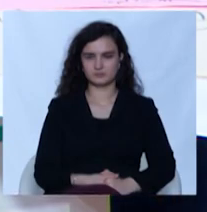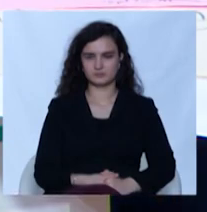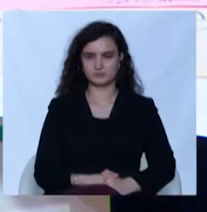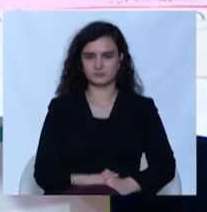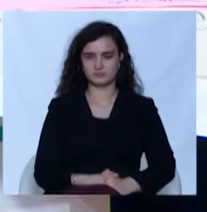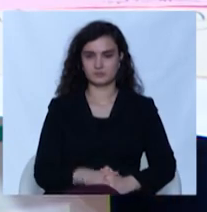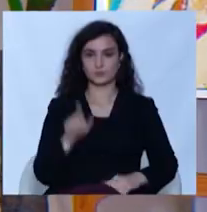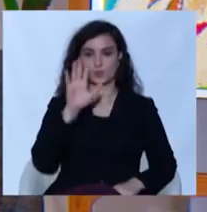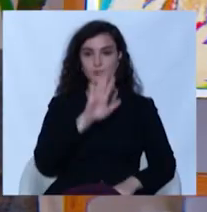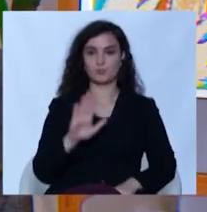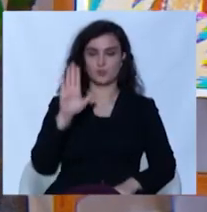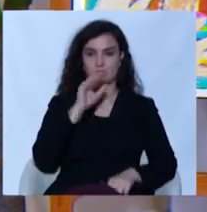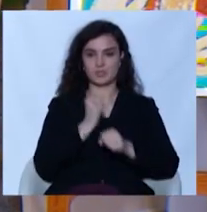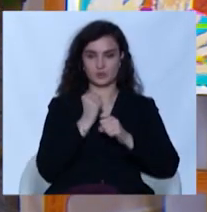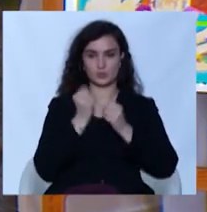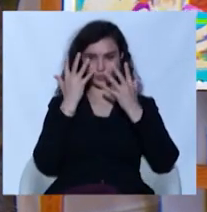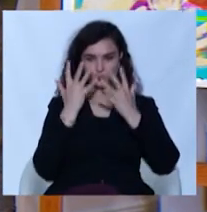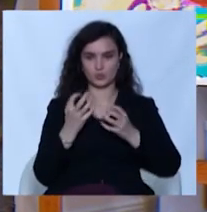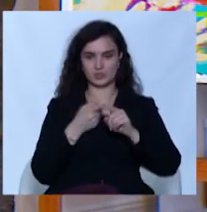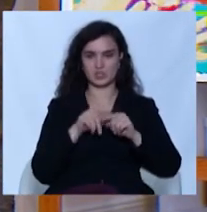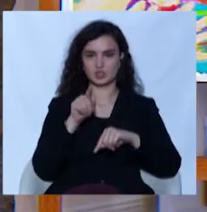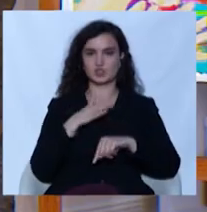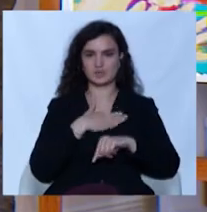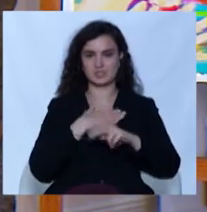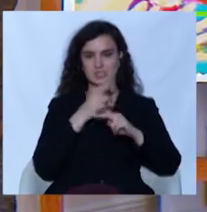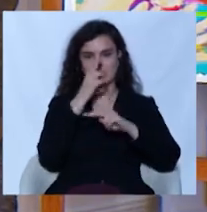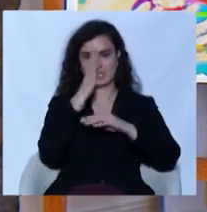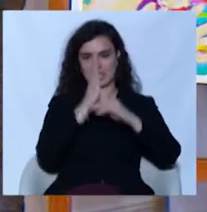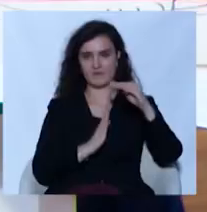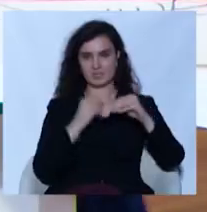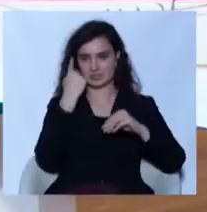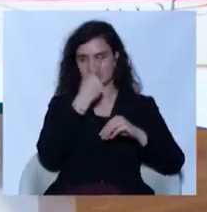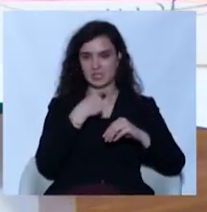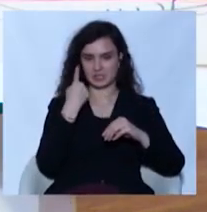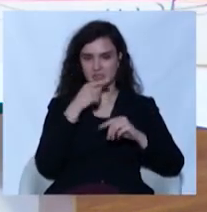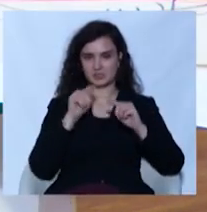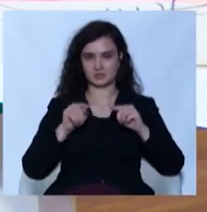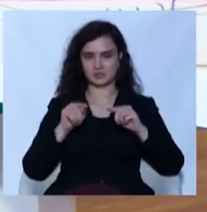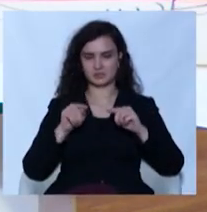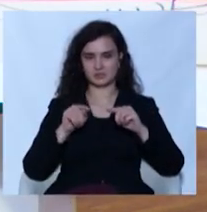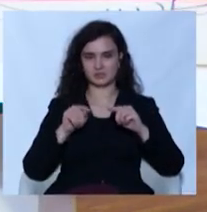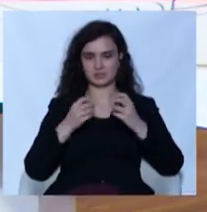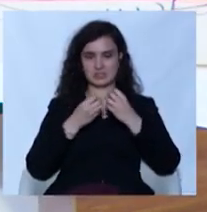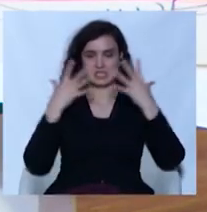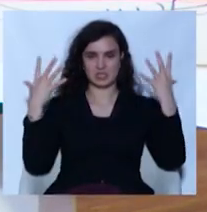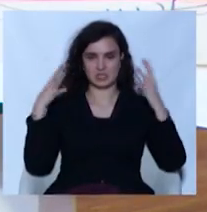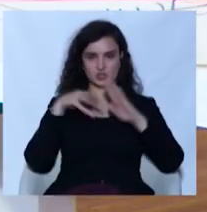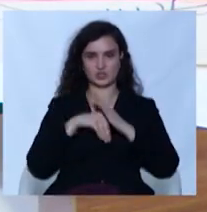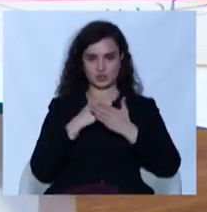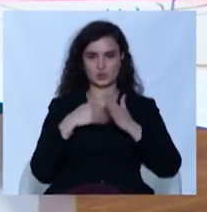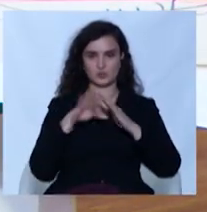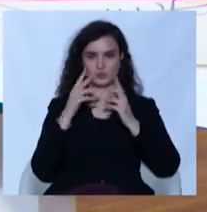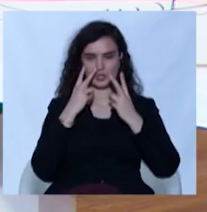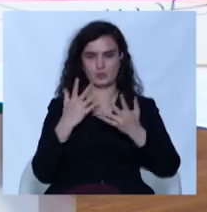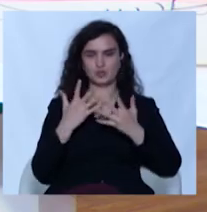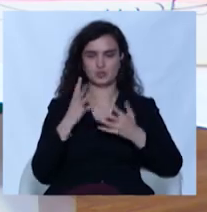ფონი უკან აი აქ გავაკეთეთ მუქი, აი ეს ჩვენი ნახევარი სახე, რომელიც სინათლეშია, უფრო